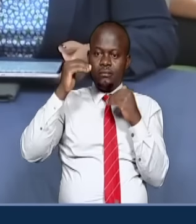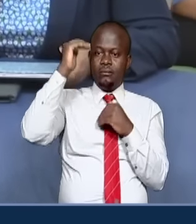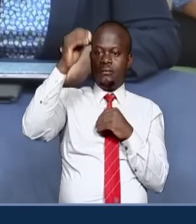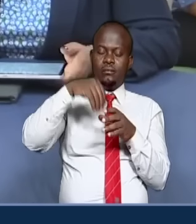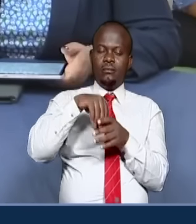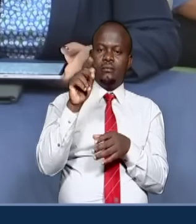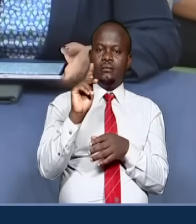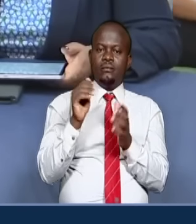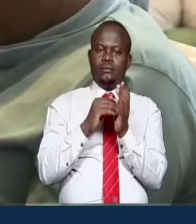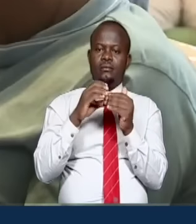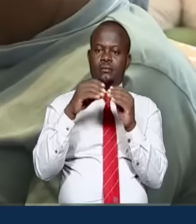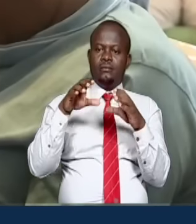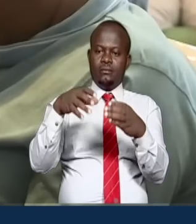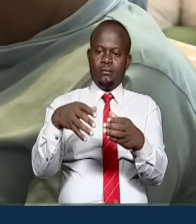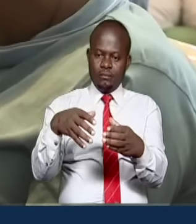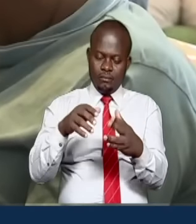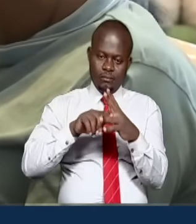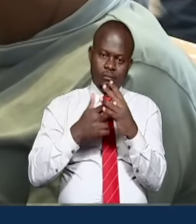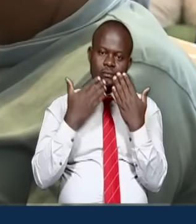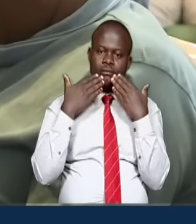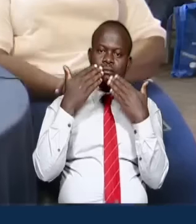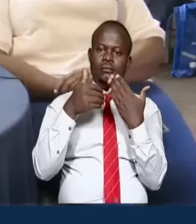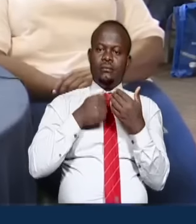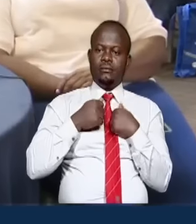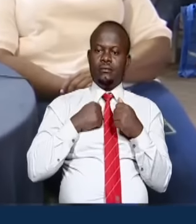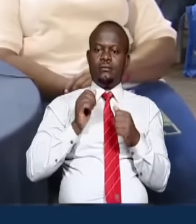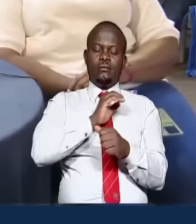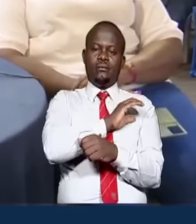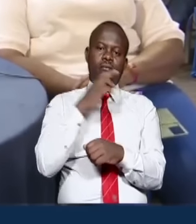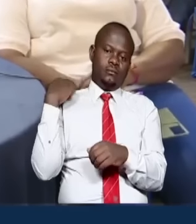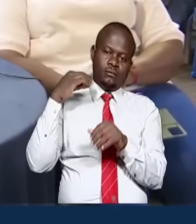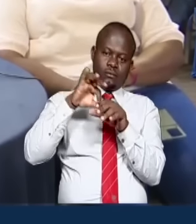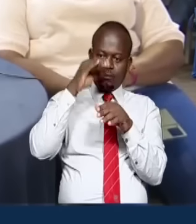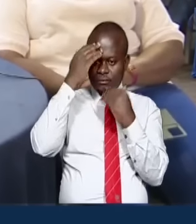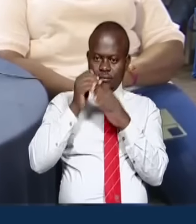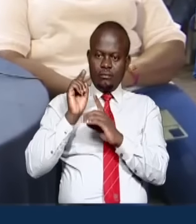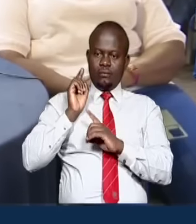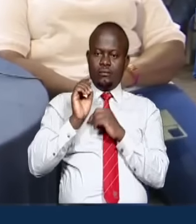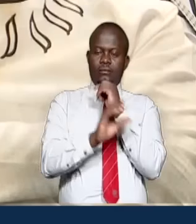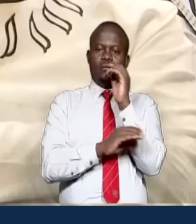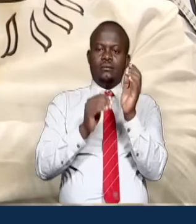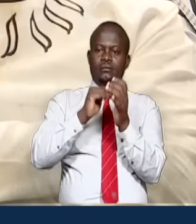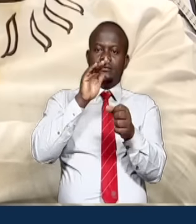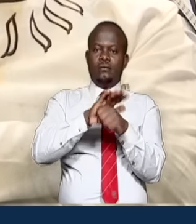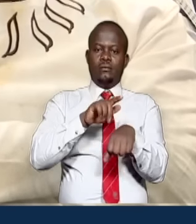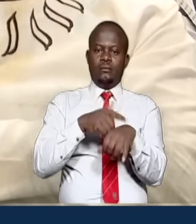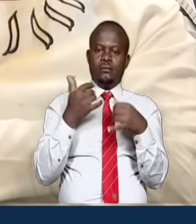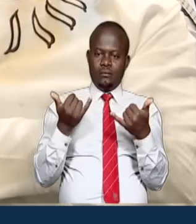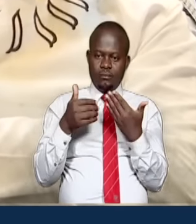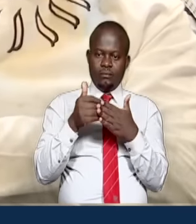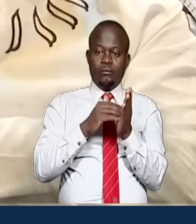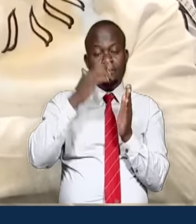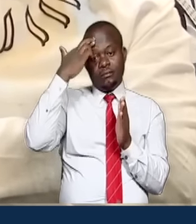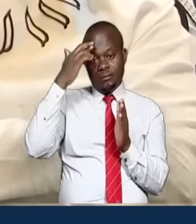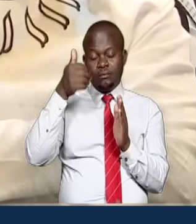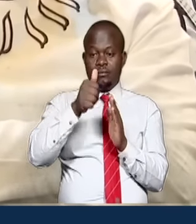muri Kenya akaba ayoboye iri tsinda, yatangiye ashima u Rwanda na komisiyo ishinzwe amatora kubw'umutekano uri mu gihugu cyane cyane muri ibi bihe. Maraga kandi yibukije